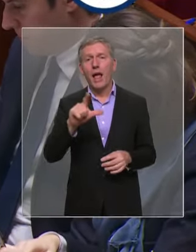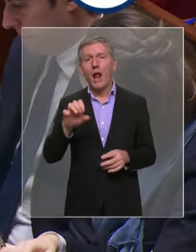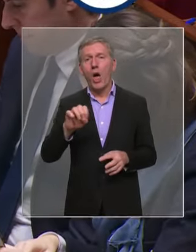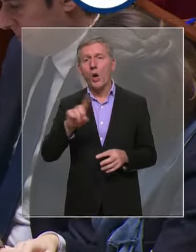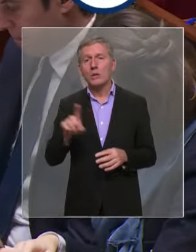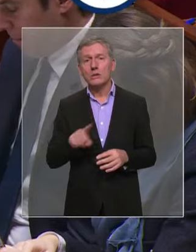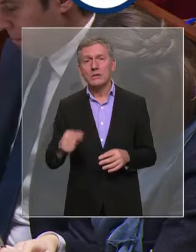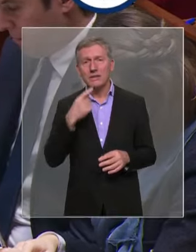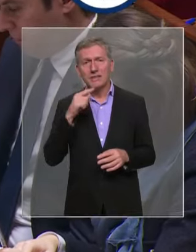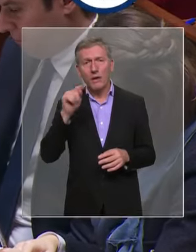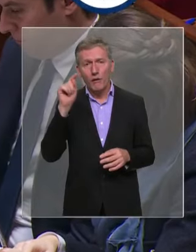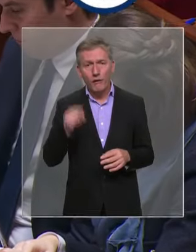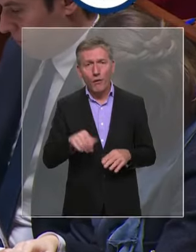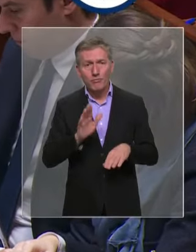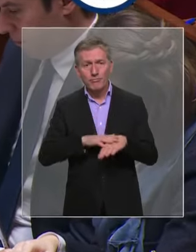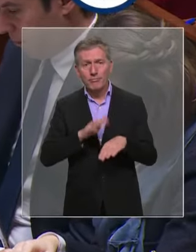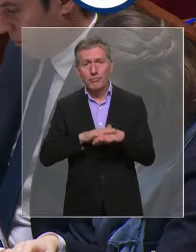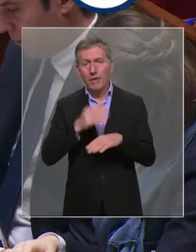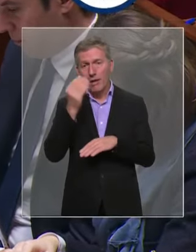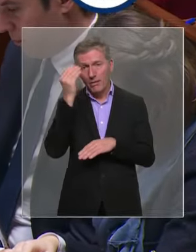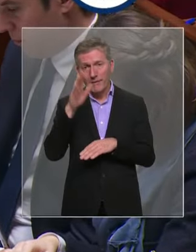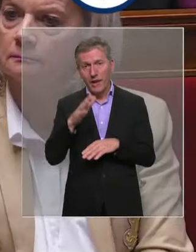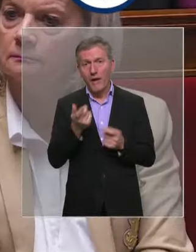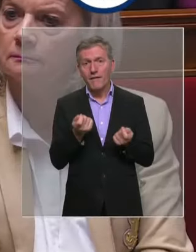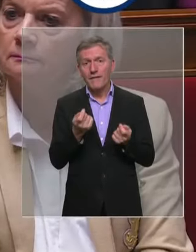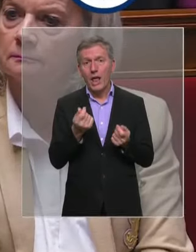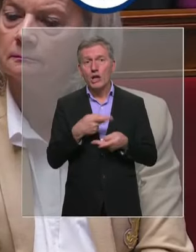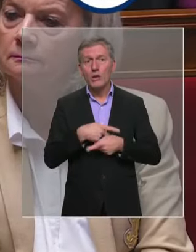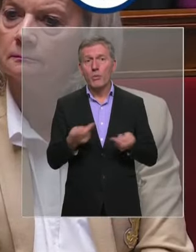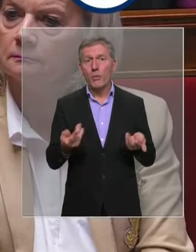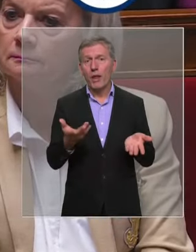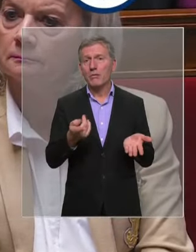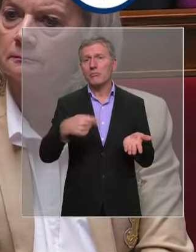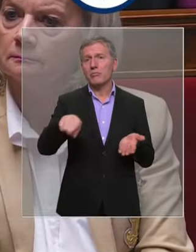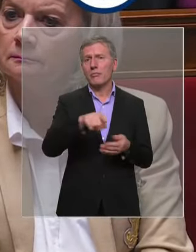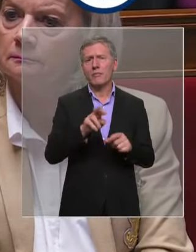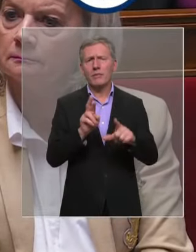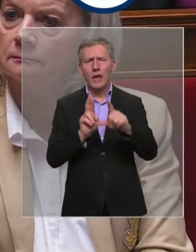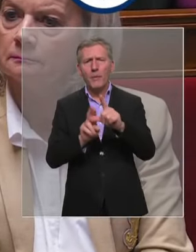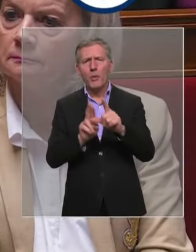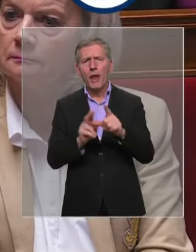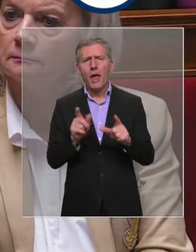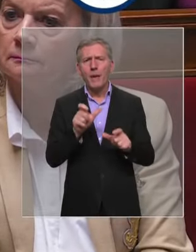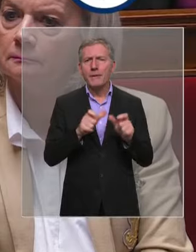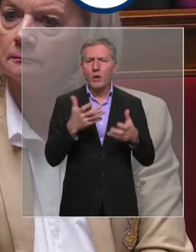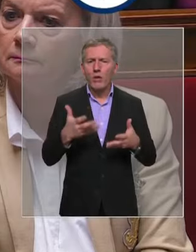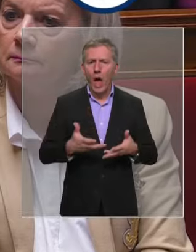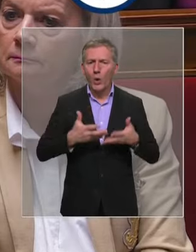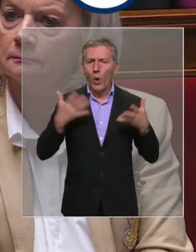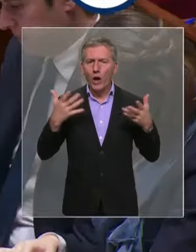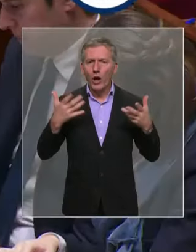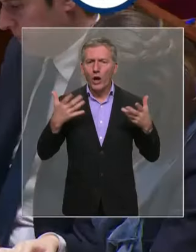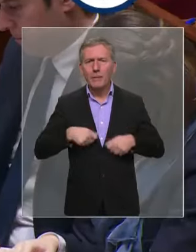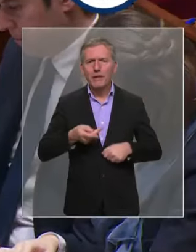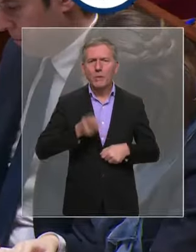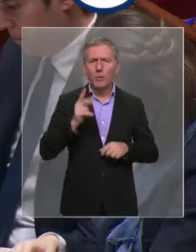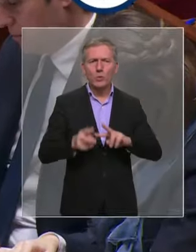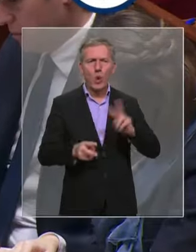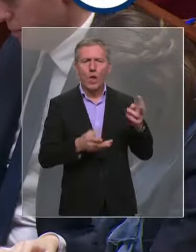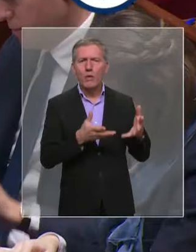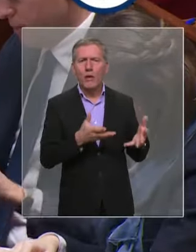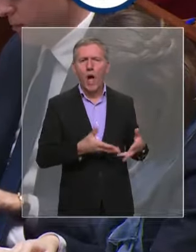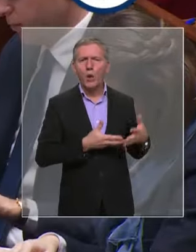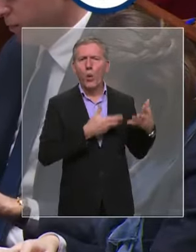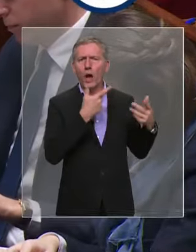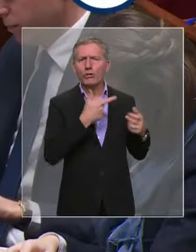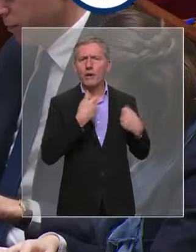tenir compte des alertes sur le plan des finances publiques, je ne peux pas croire qu'au sein des Républicains, il y a ceux qui nous encouragent à dépenser plus, ceux qui nous